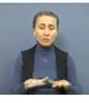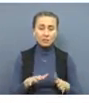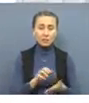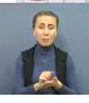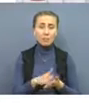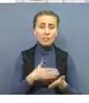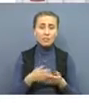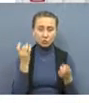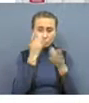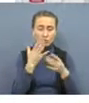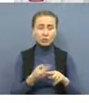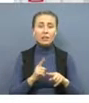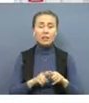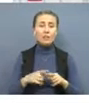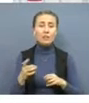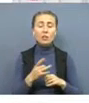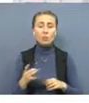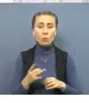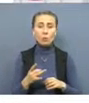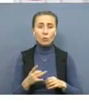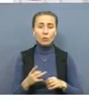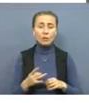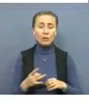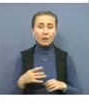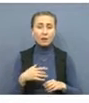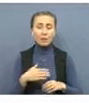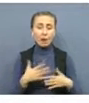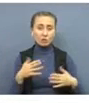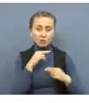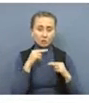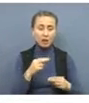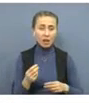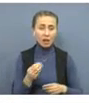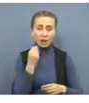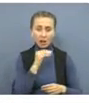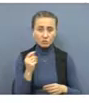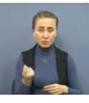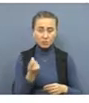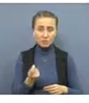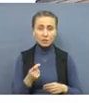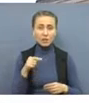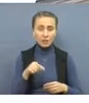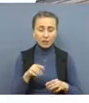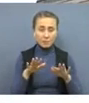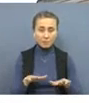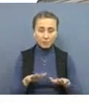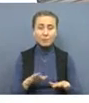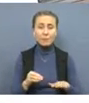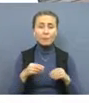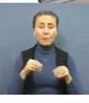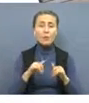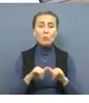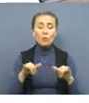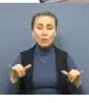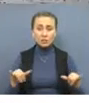культуры. Напомним, в регионе особое внимание уделяется качеству семян. К примеру, только за последние 2 года площади посевов элитными семенами